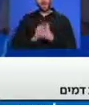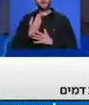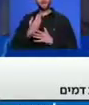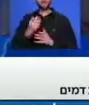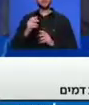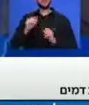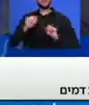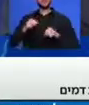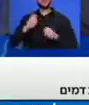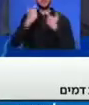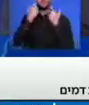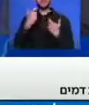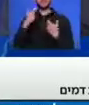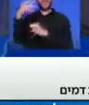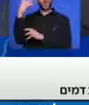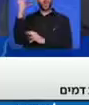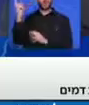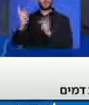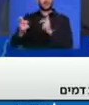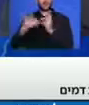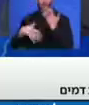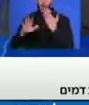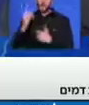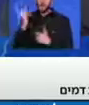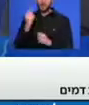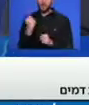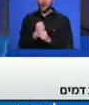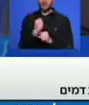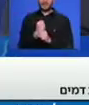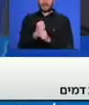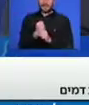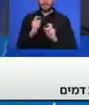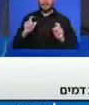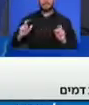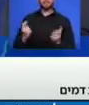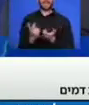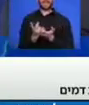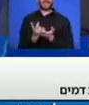הלאומי, שברוב הזמן מה שהוא מבצע זה מעצר של